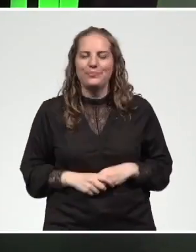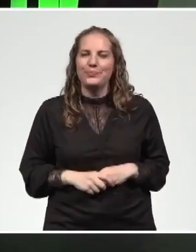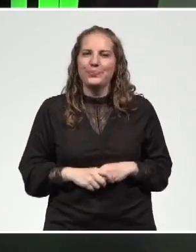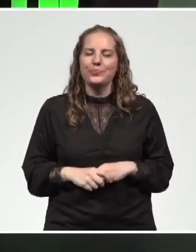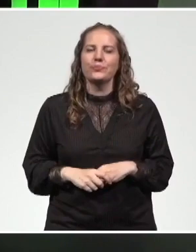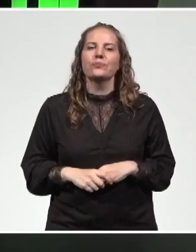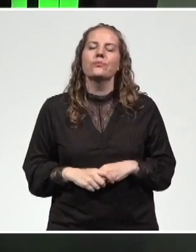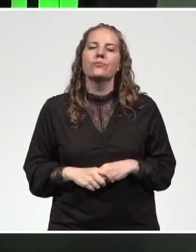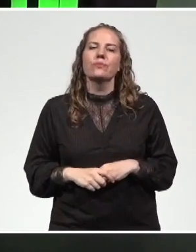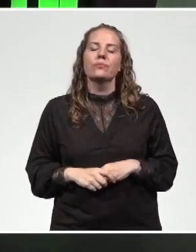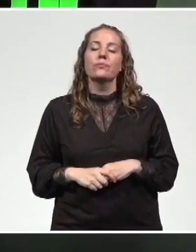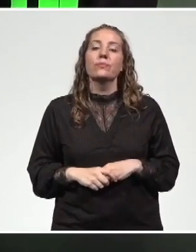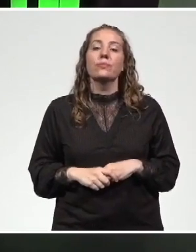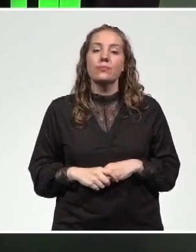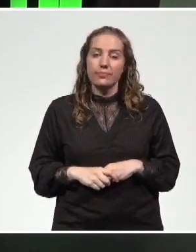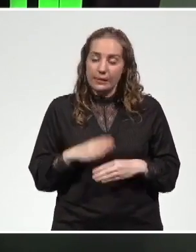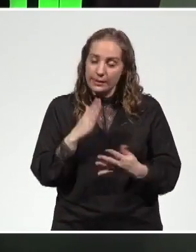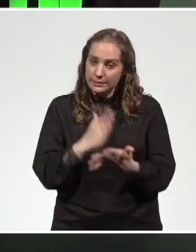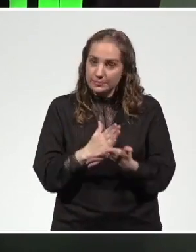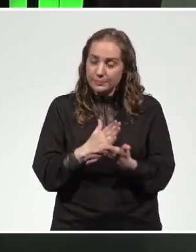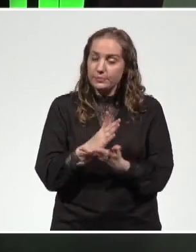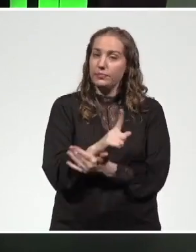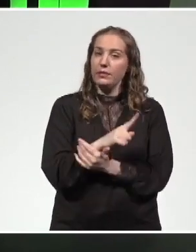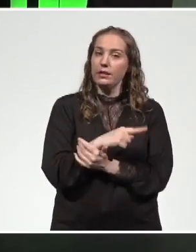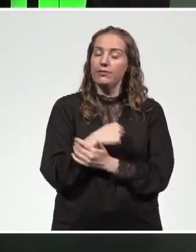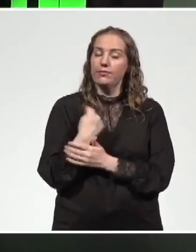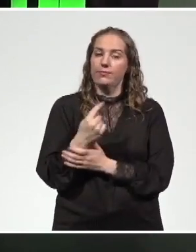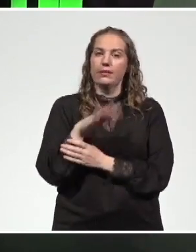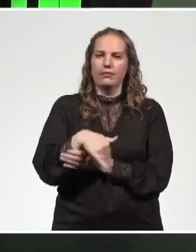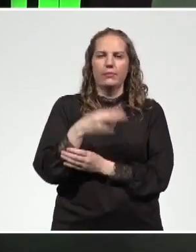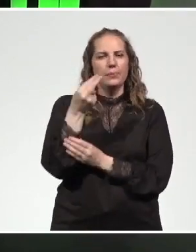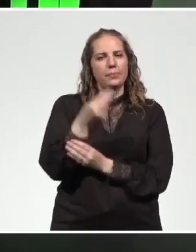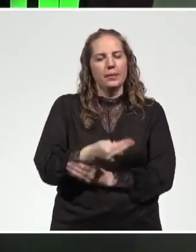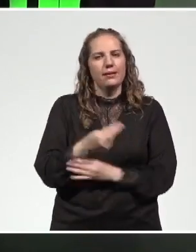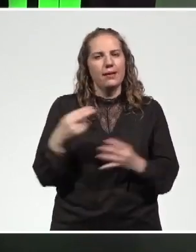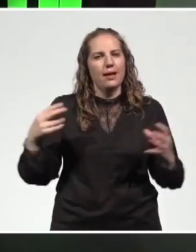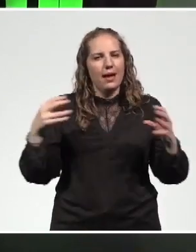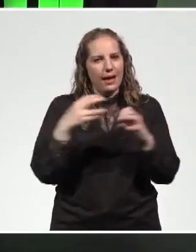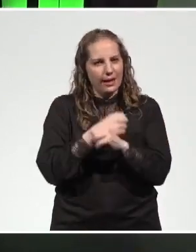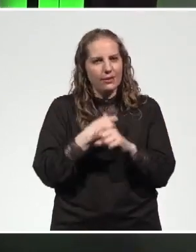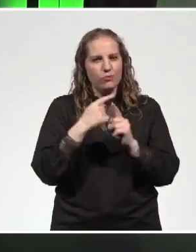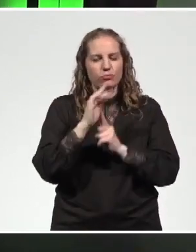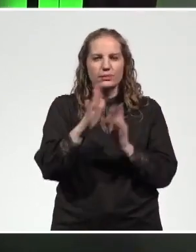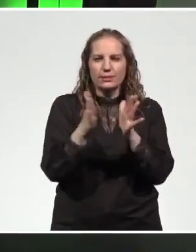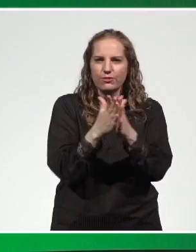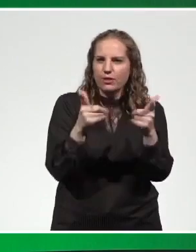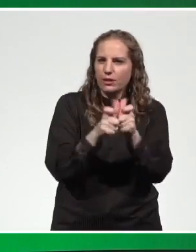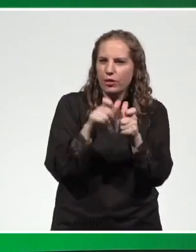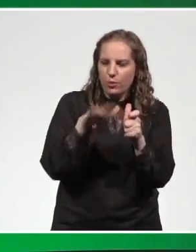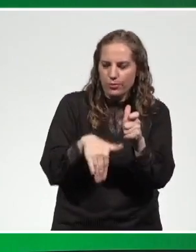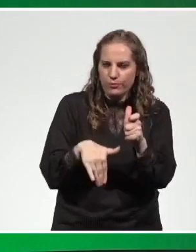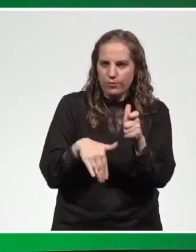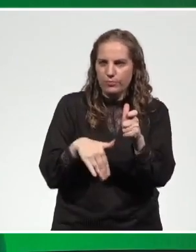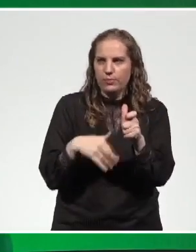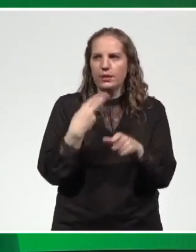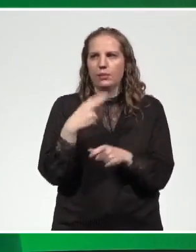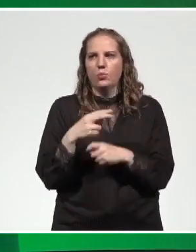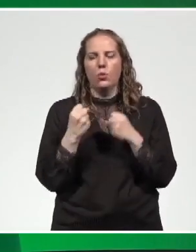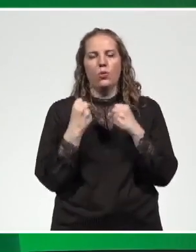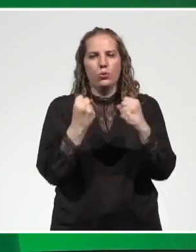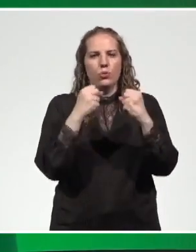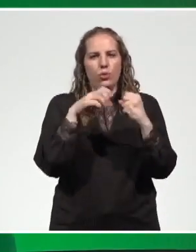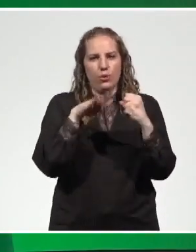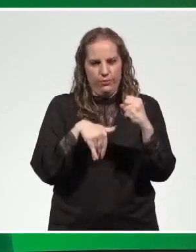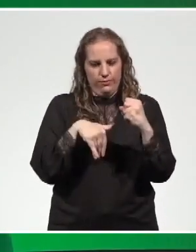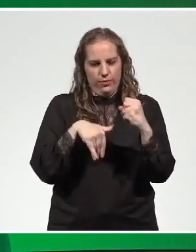að við þurfum einmitt að meta allt út frá þörfum samfélagsins og þar á meðal orkuþörfina og við þurfum að meta